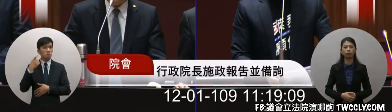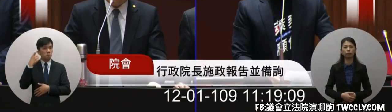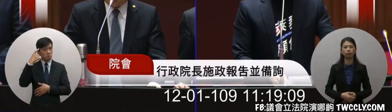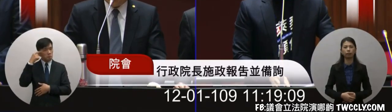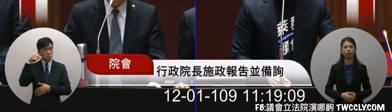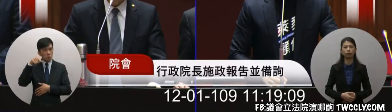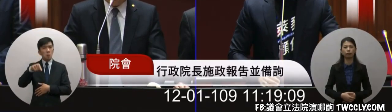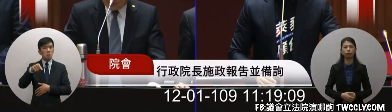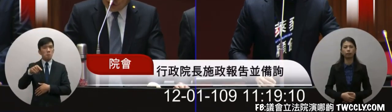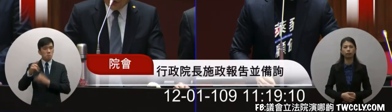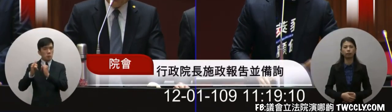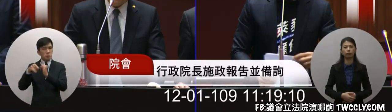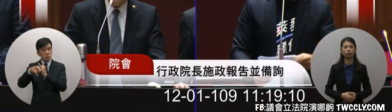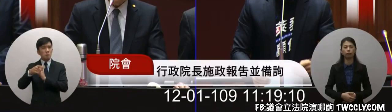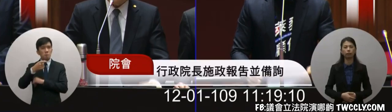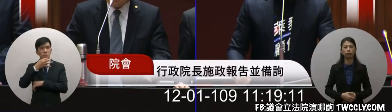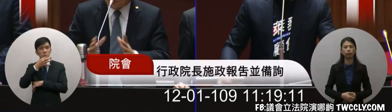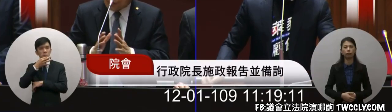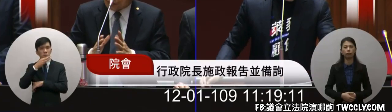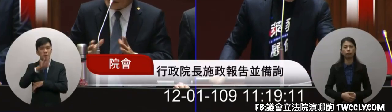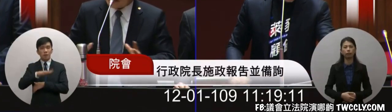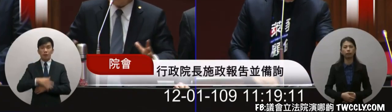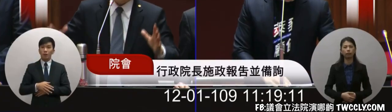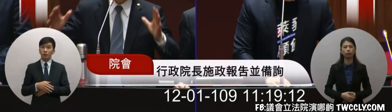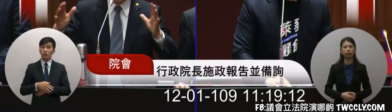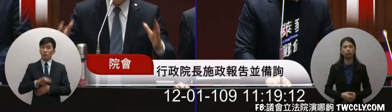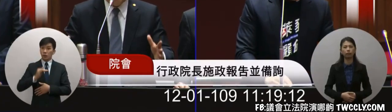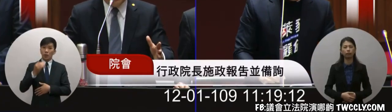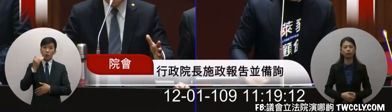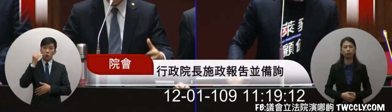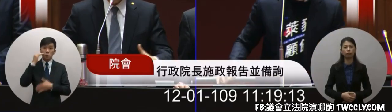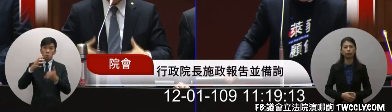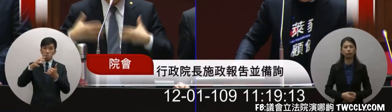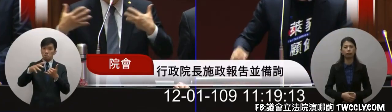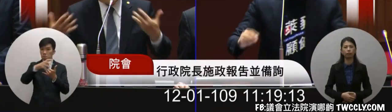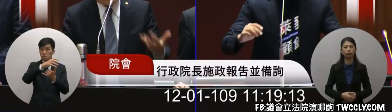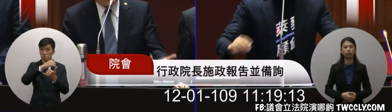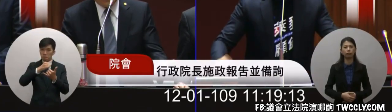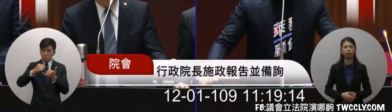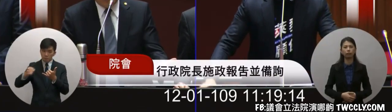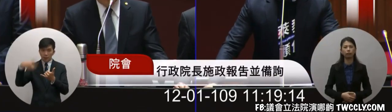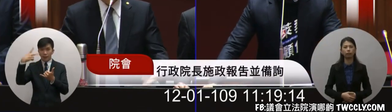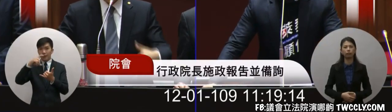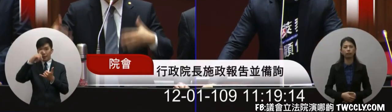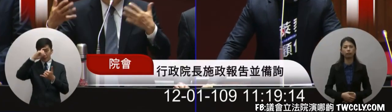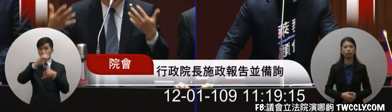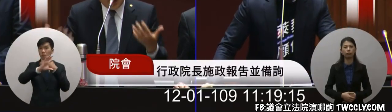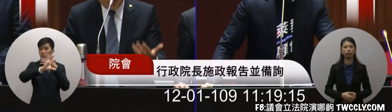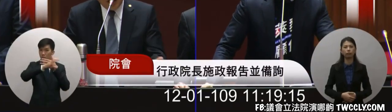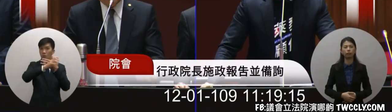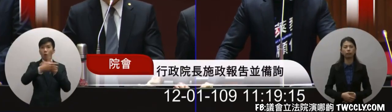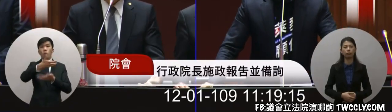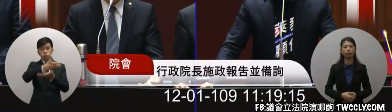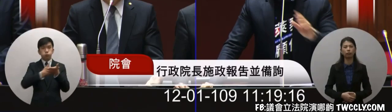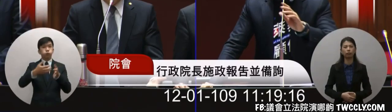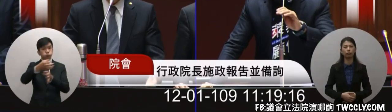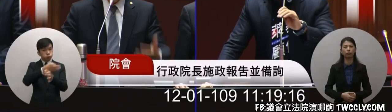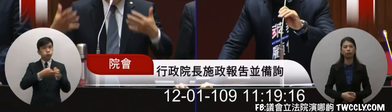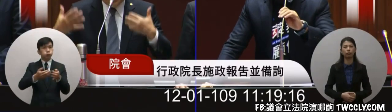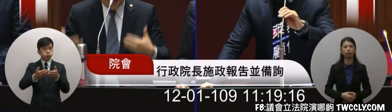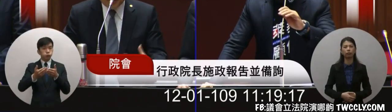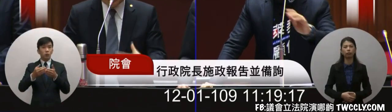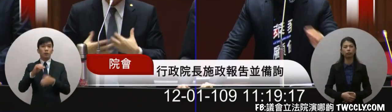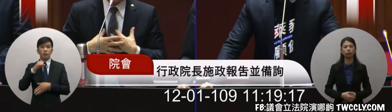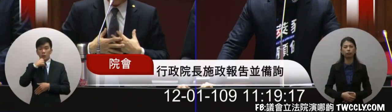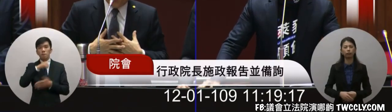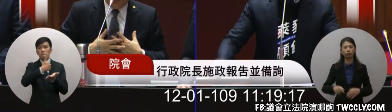的民众有疑虑。可是你如果整个看台湾，要跟世界来往，台湾靠贸易立国，我